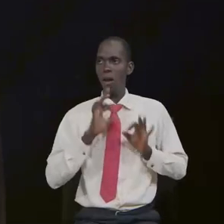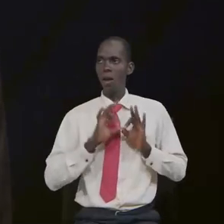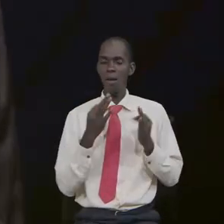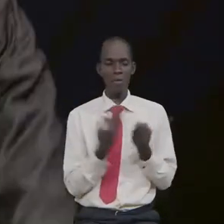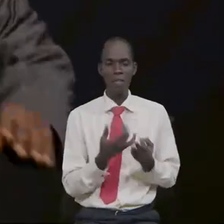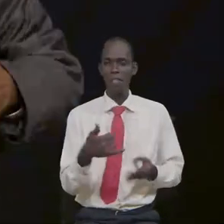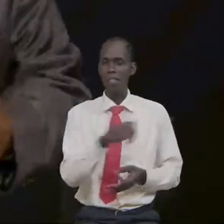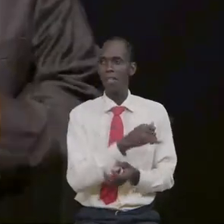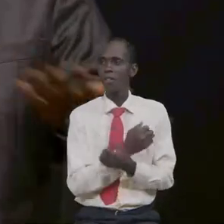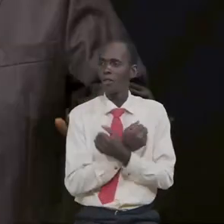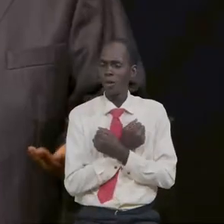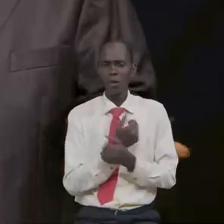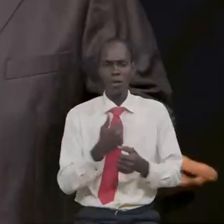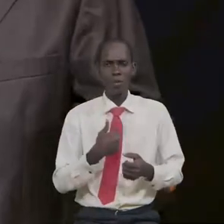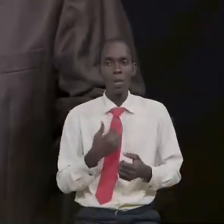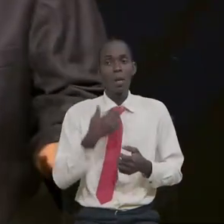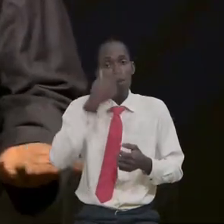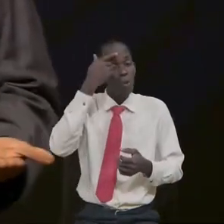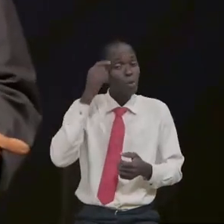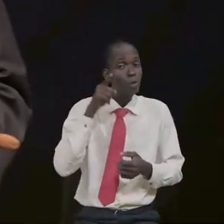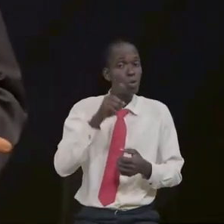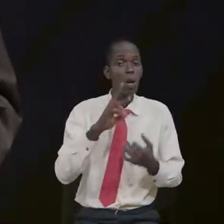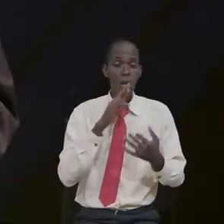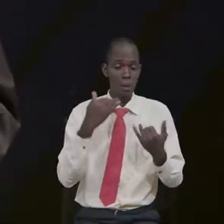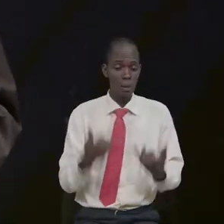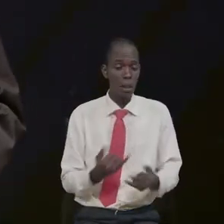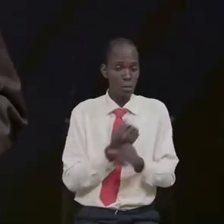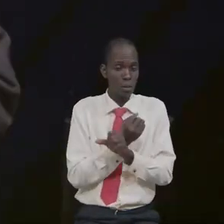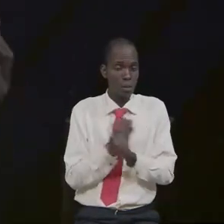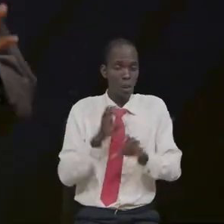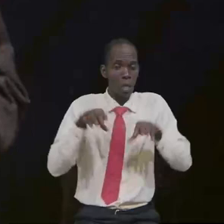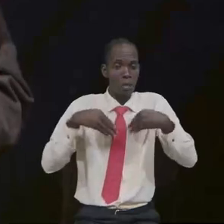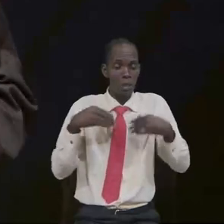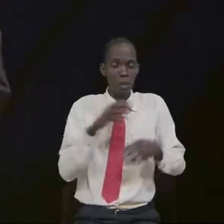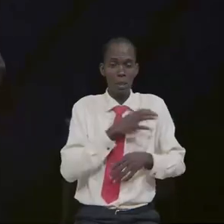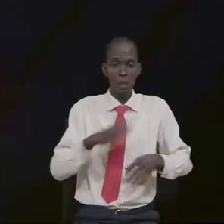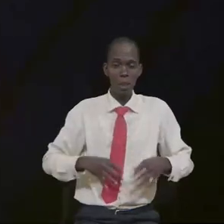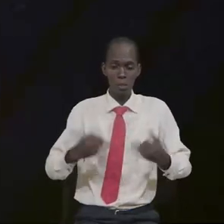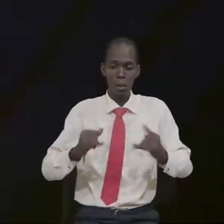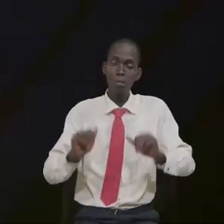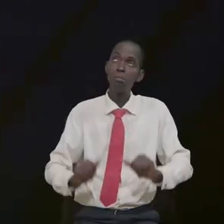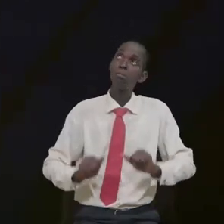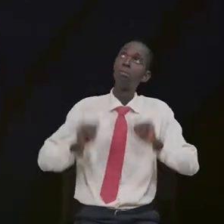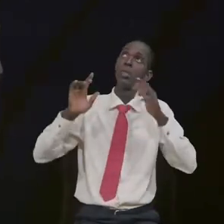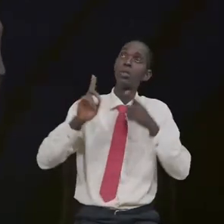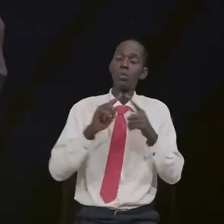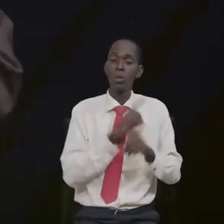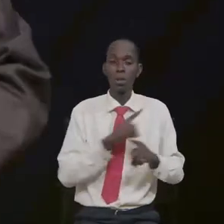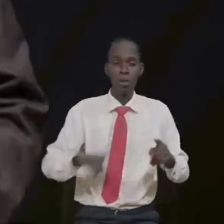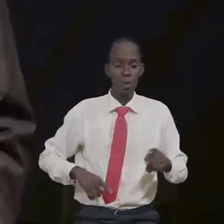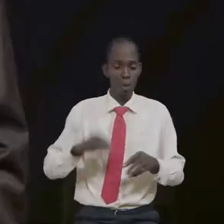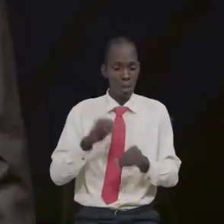celui-là même, parce que tu t'es donné entièrement au Seigneur, parce que tu t'es soumis au Seigneur dans la